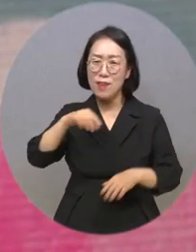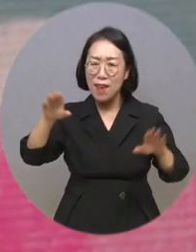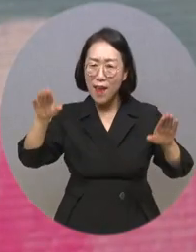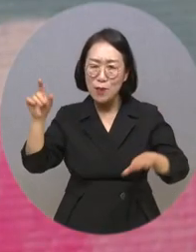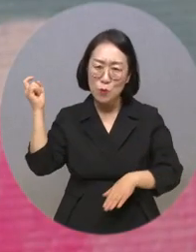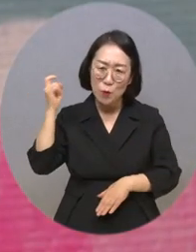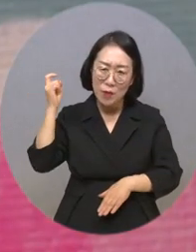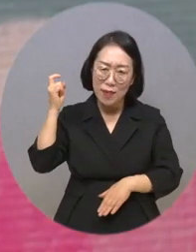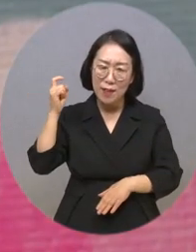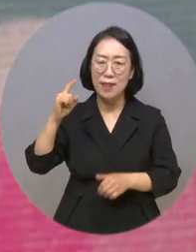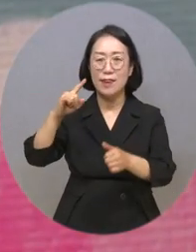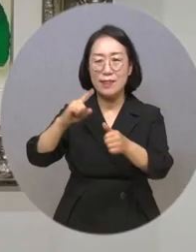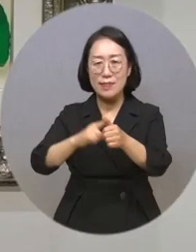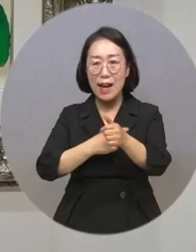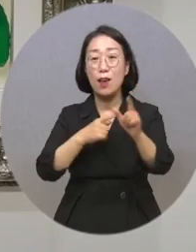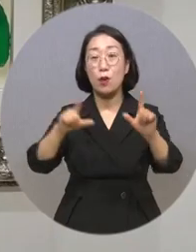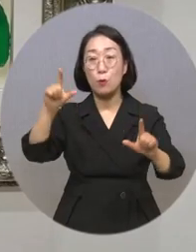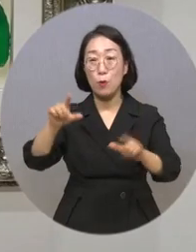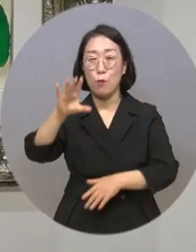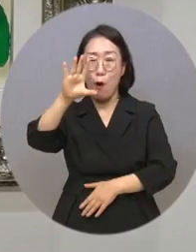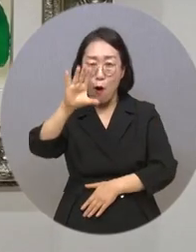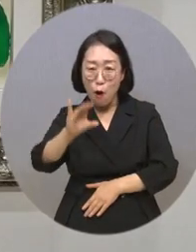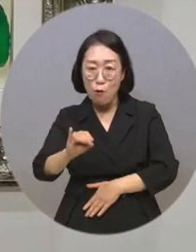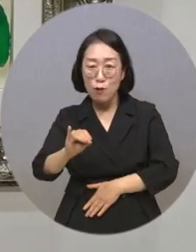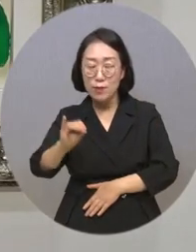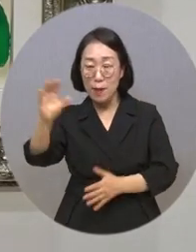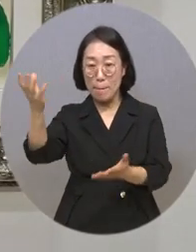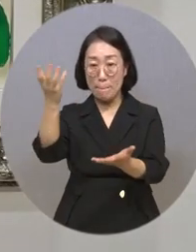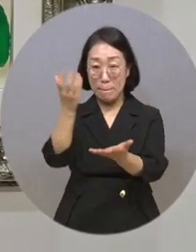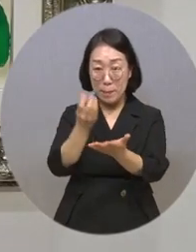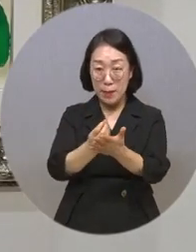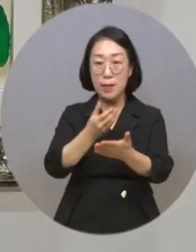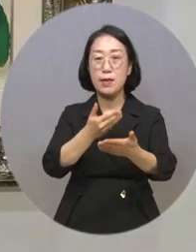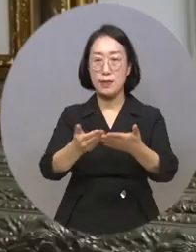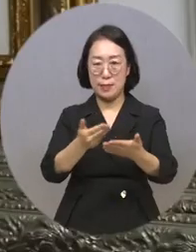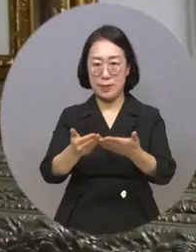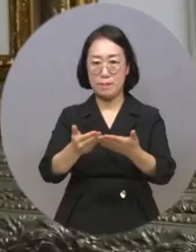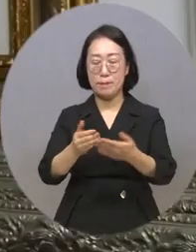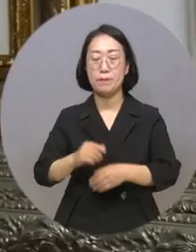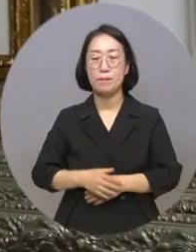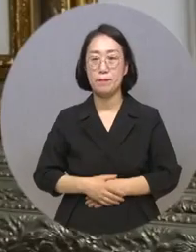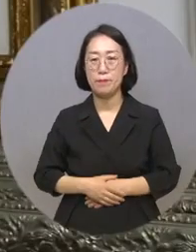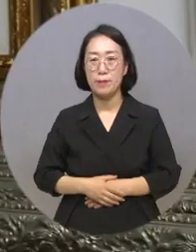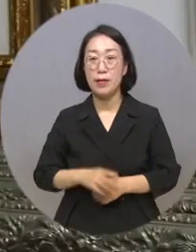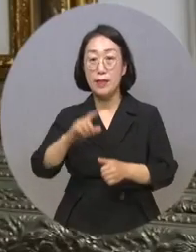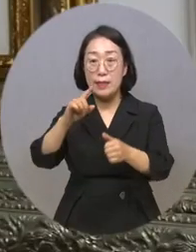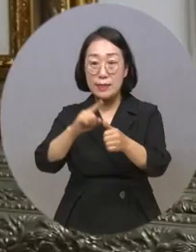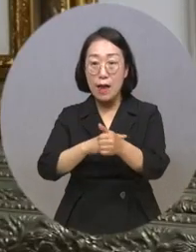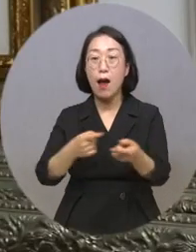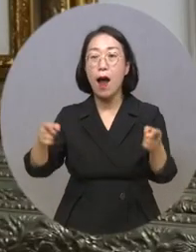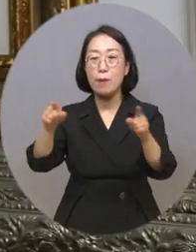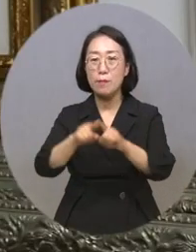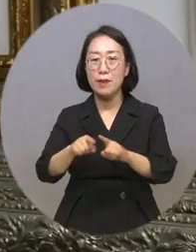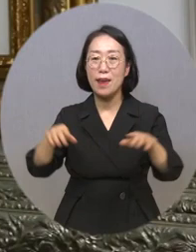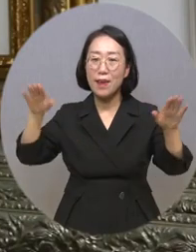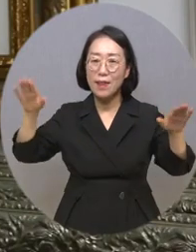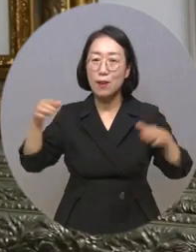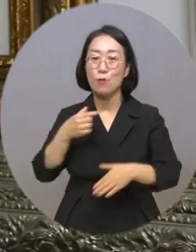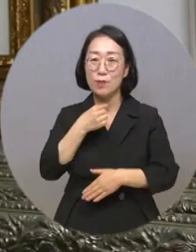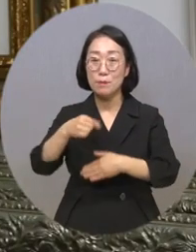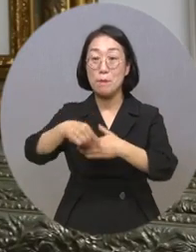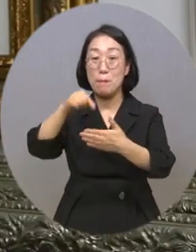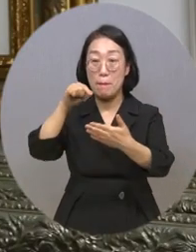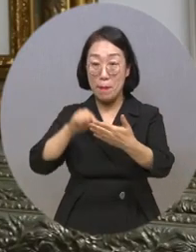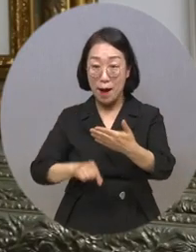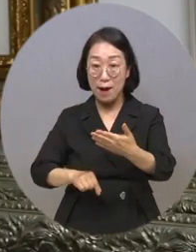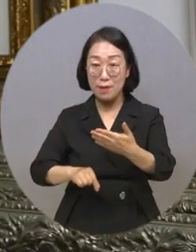등 자연과 어우러지는 마음을 화폭에 담아냈습니다. 자연과 함께 날아오르고픈 작가의